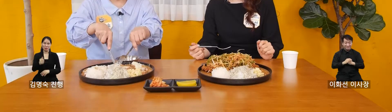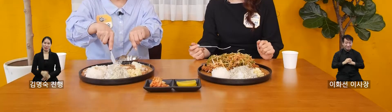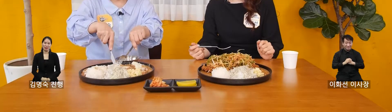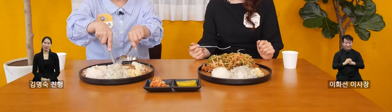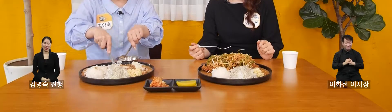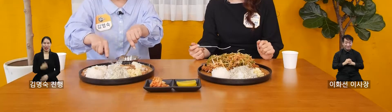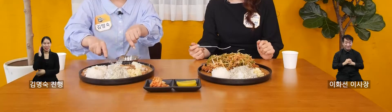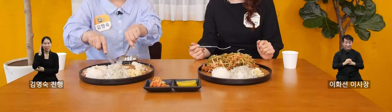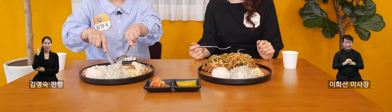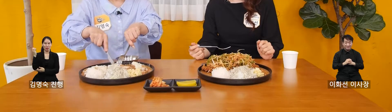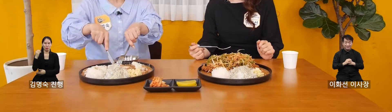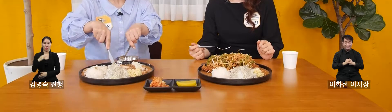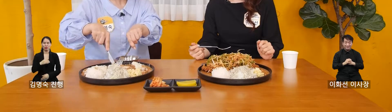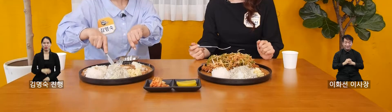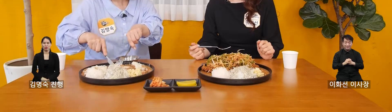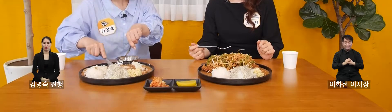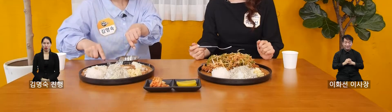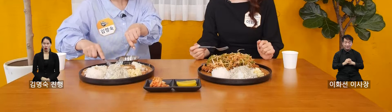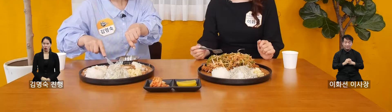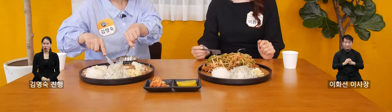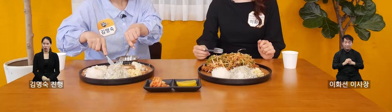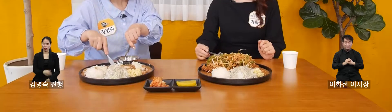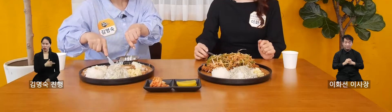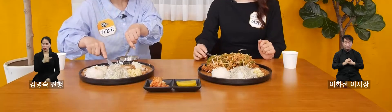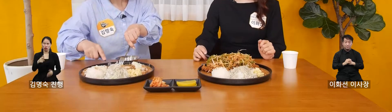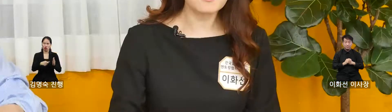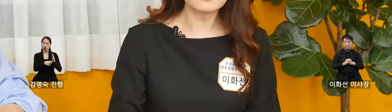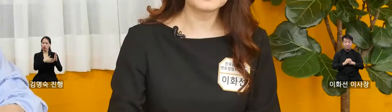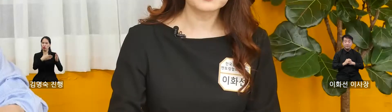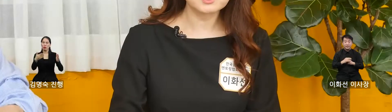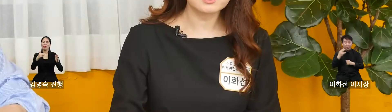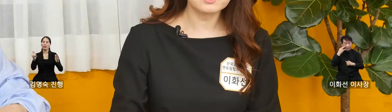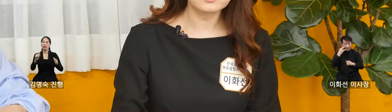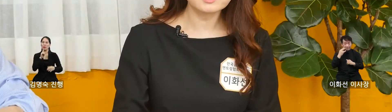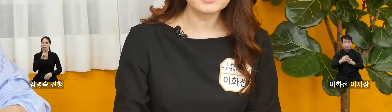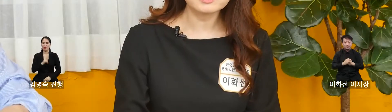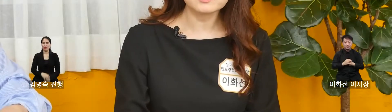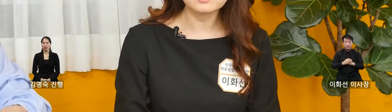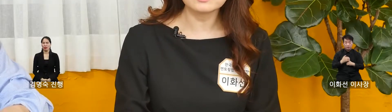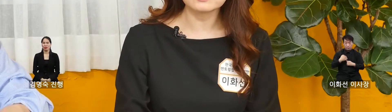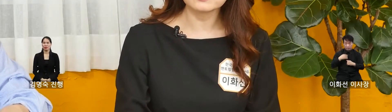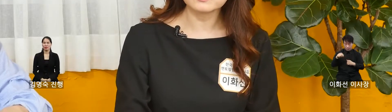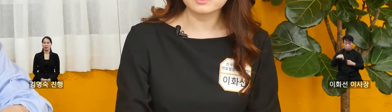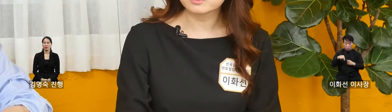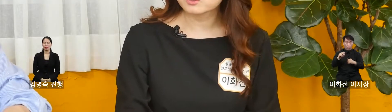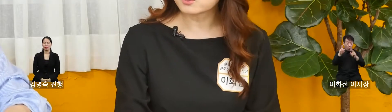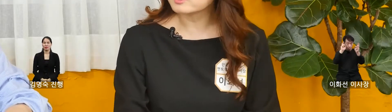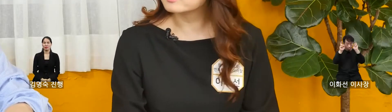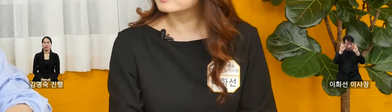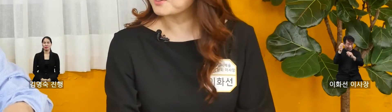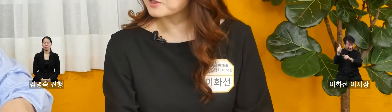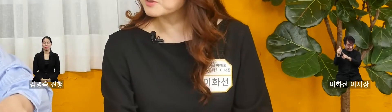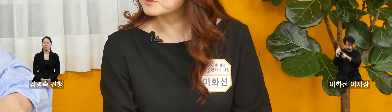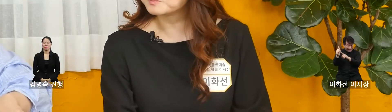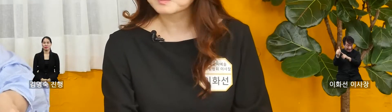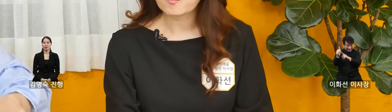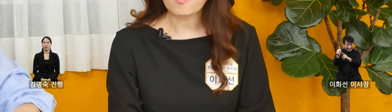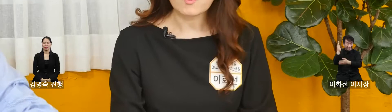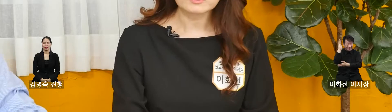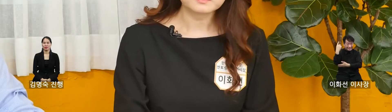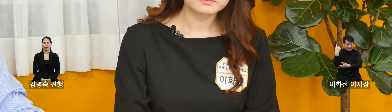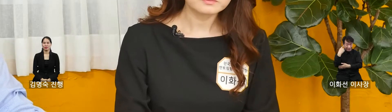그런 이야기 있던데요? 엄청 유명하신. 네. 제가 여기 사장님을 좀 전해드린